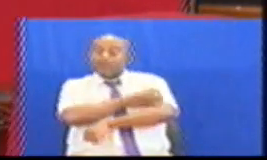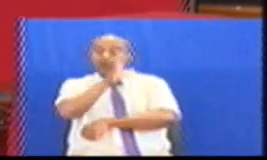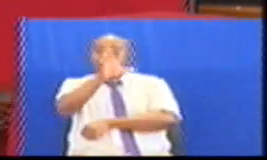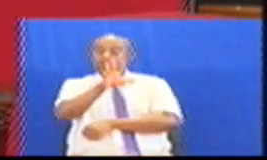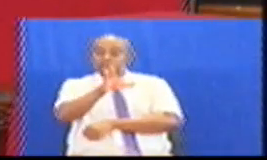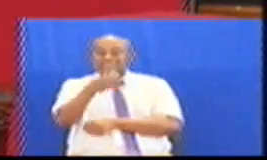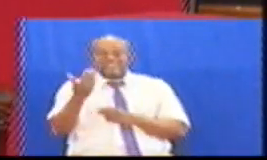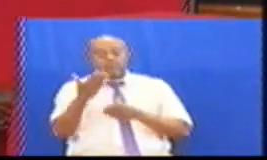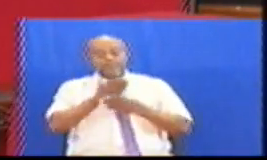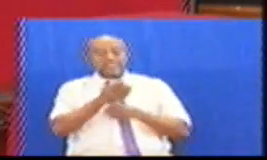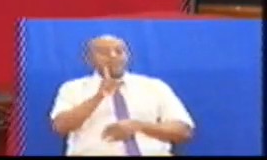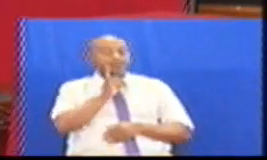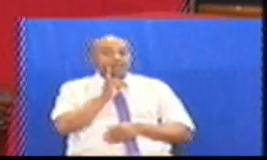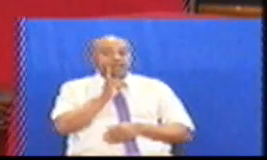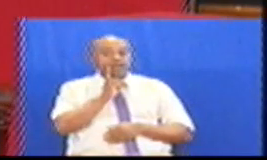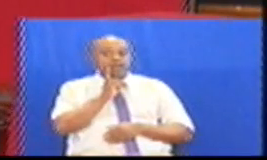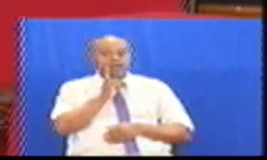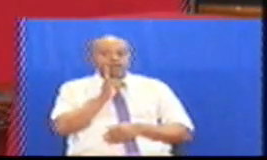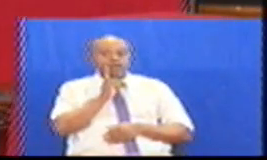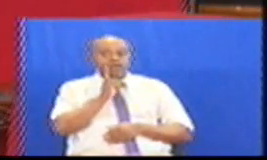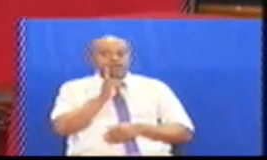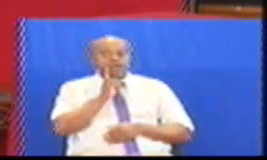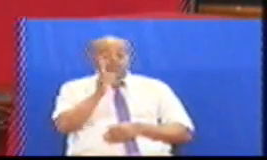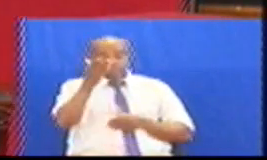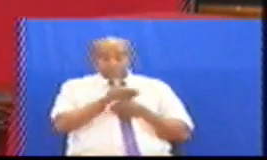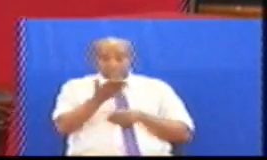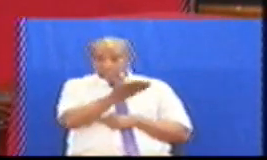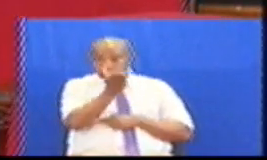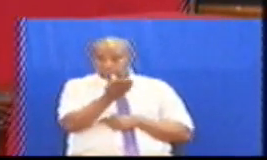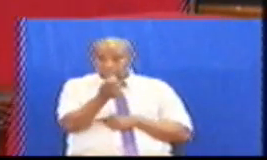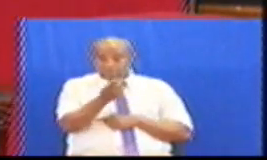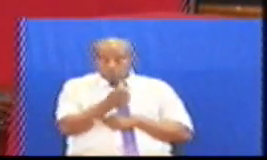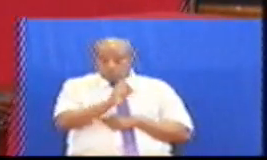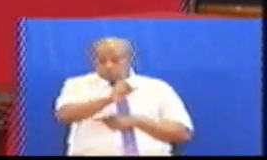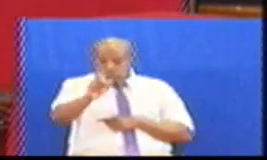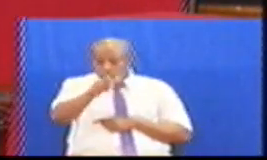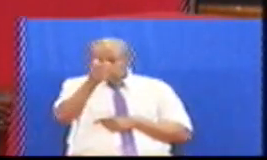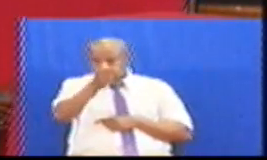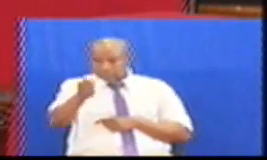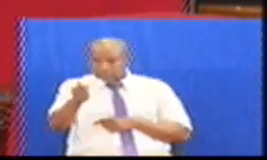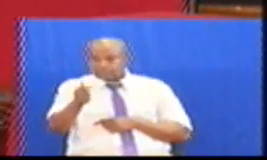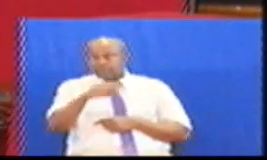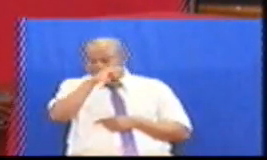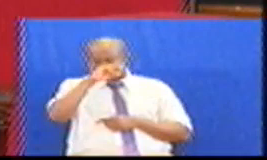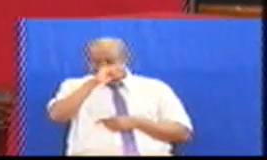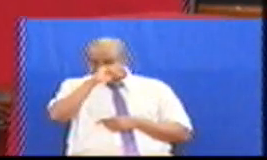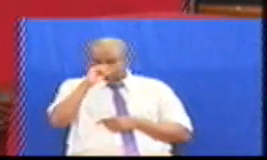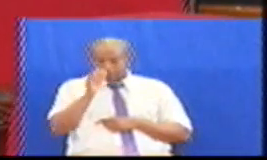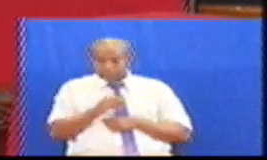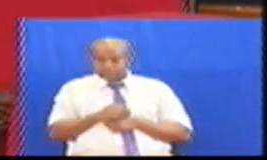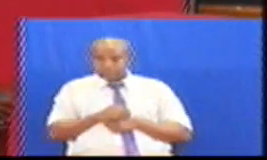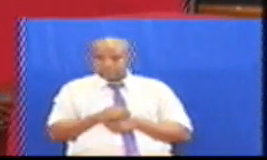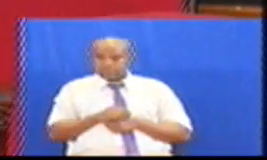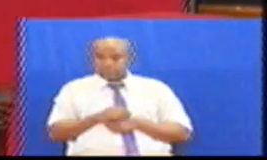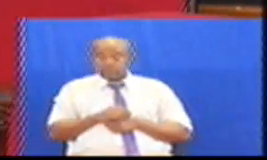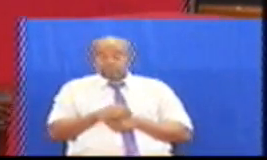benki mama izielekeze sasa benki zingine ambazo zinatoa mikopo kwa Watanzania wa kada zote wa